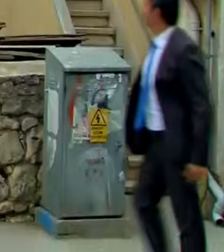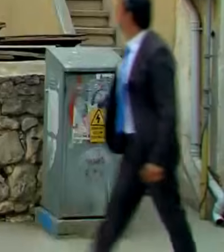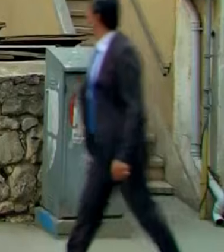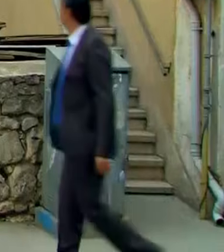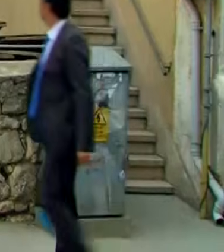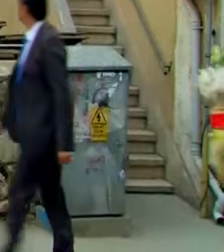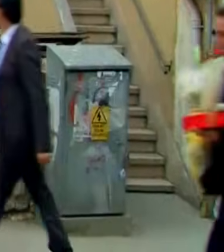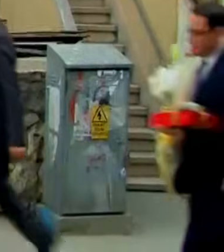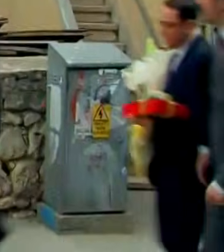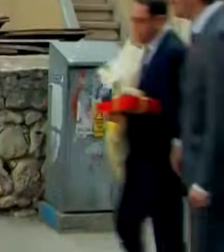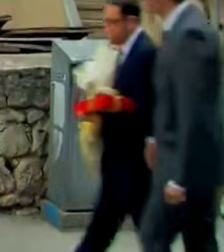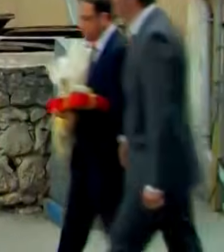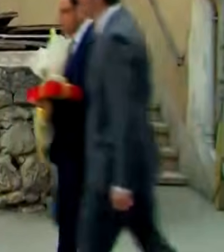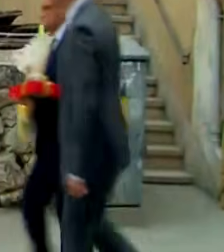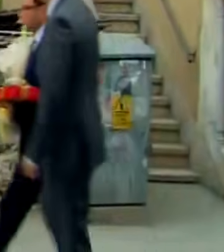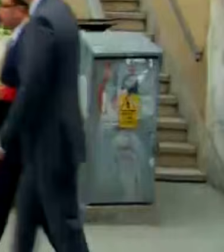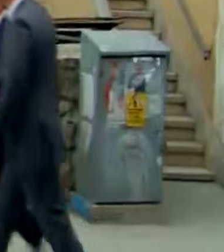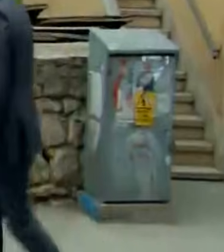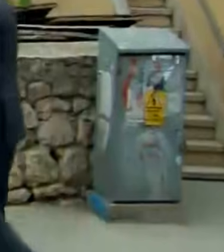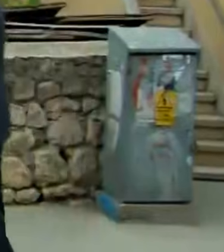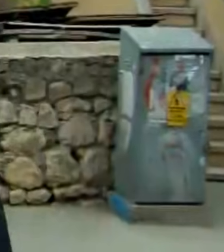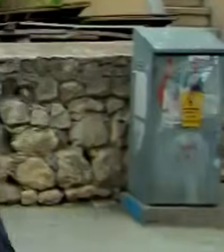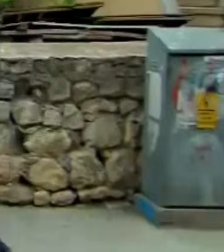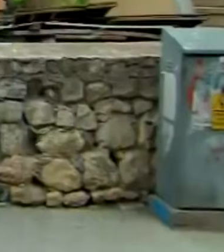Nurhan Erdem'le Müdür Lütfü Tuğba'nın evinin önündeler.